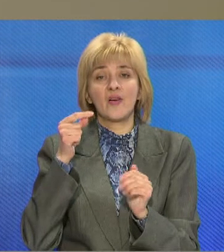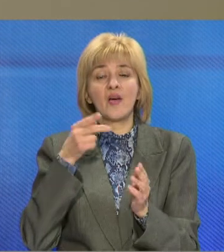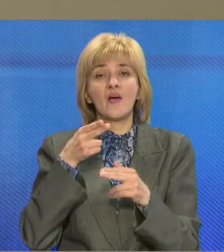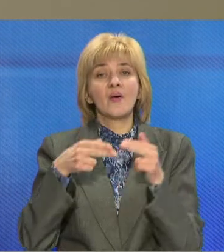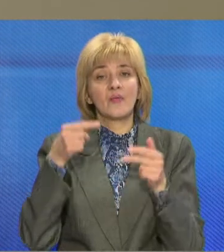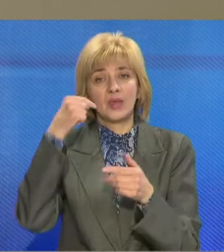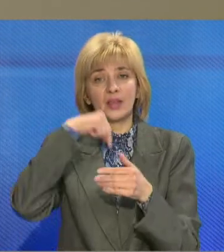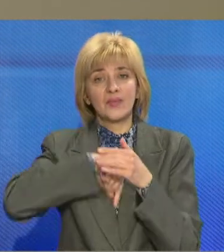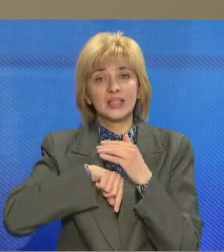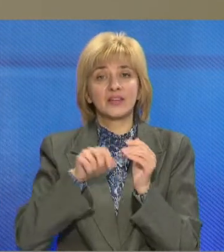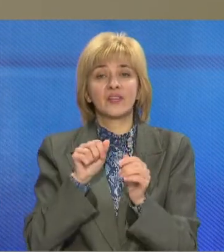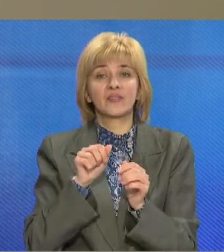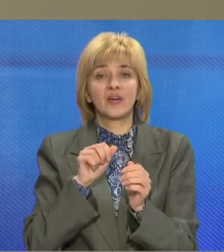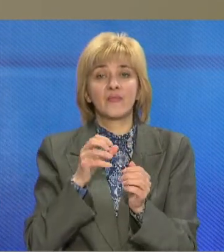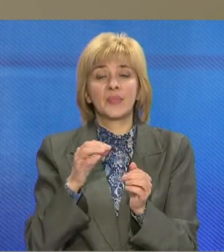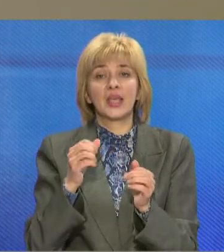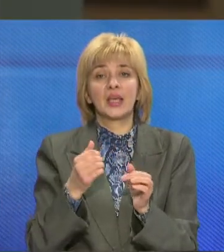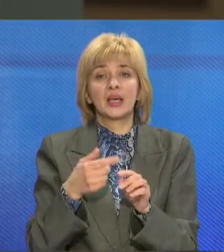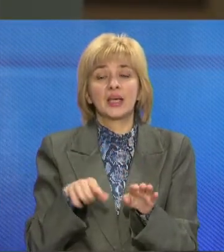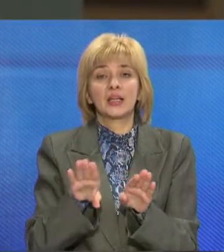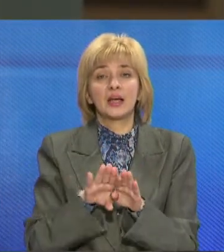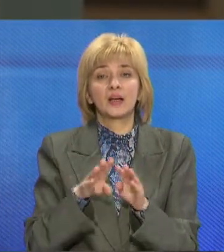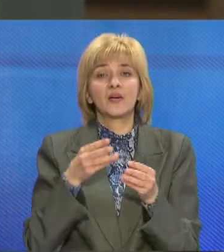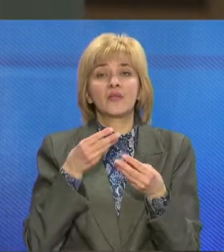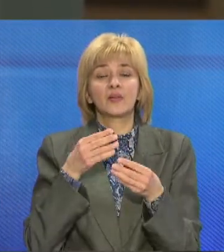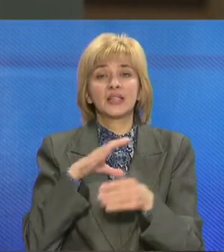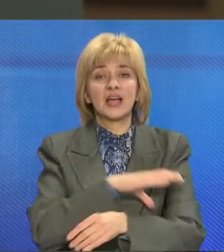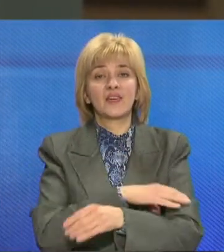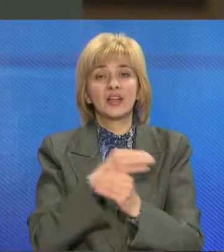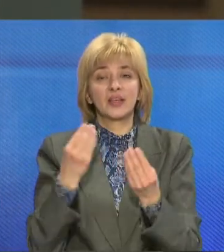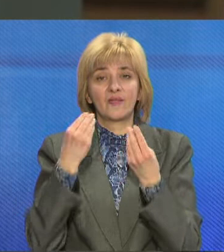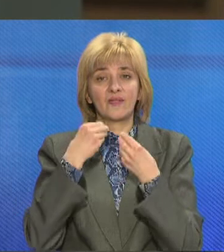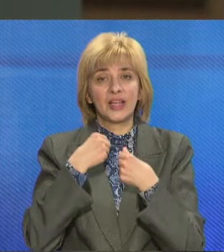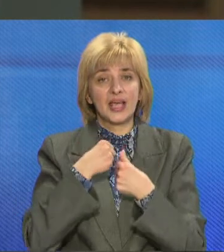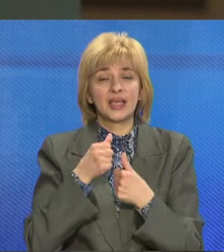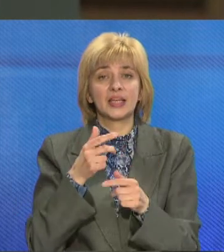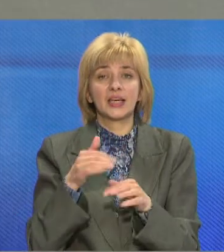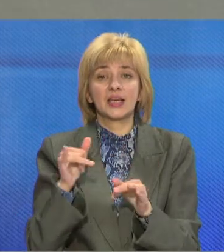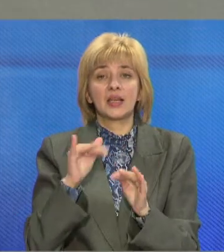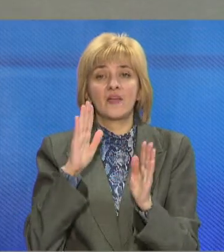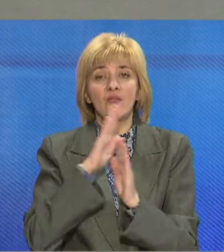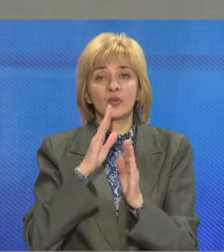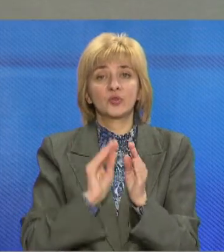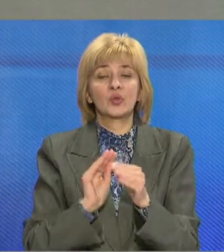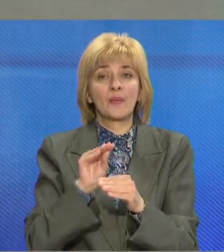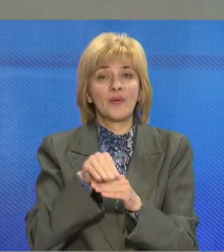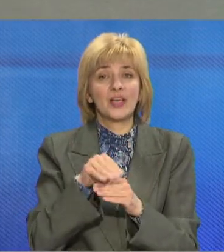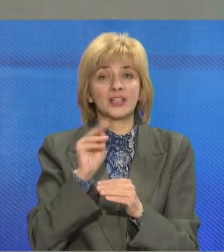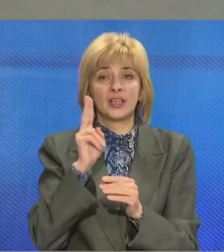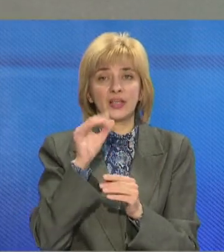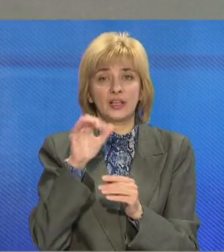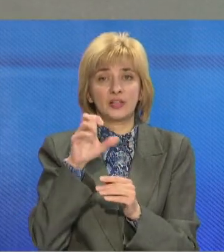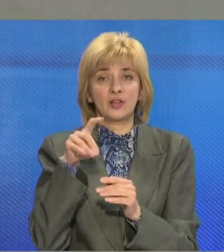по принципу эффекта вентуры. Тиск газу понижается у вузейшей просторы. Поветра, якое узбогачается кислородом, подается в